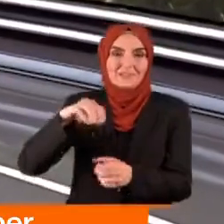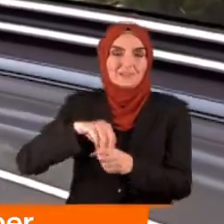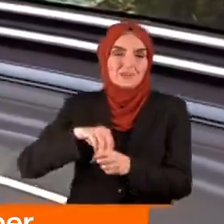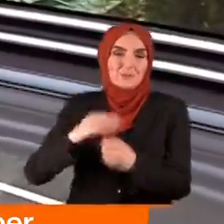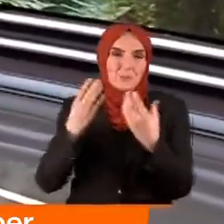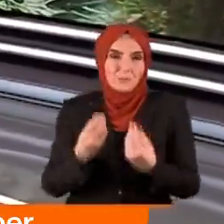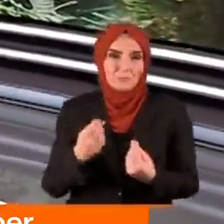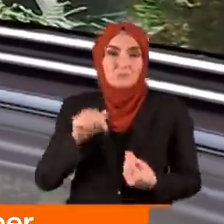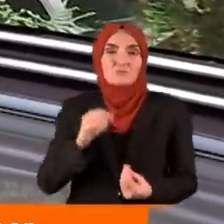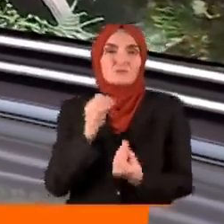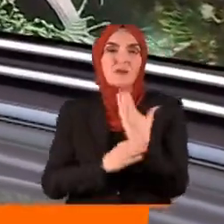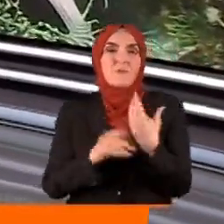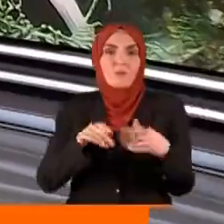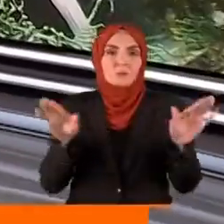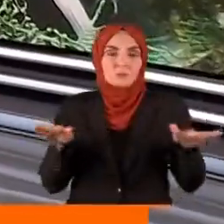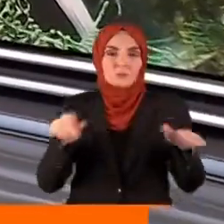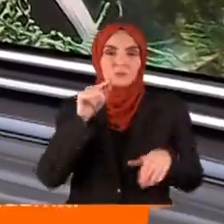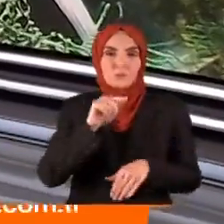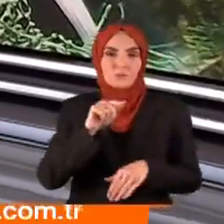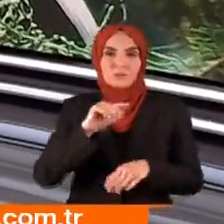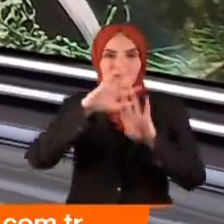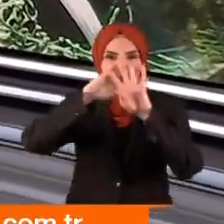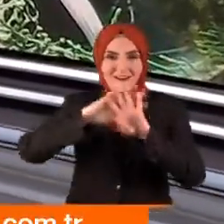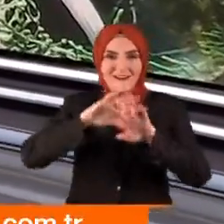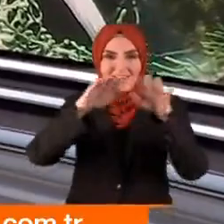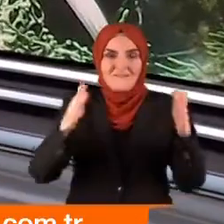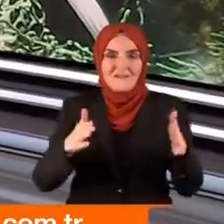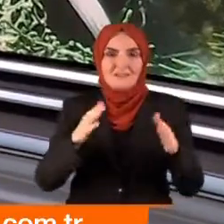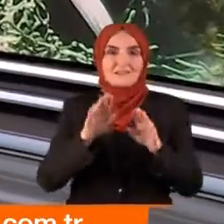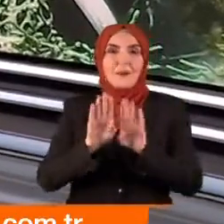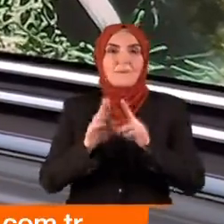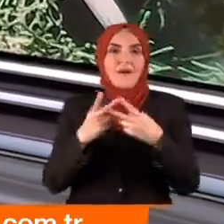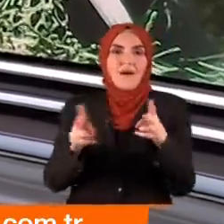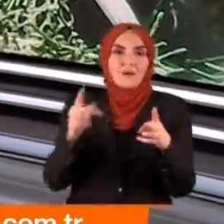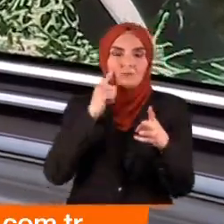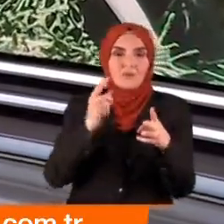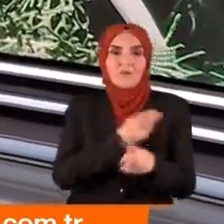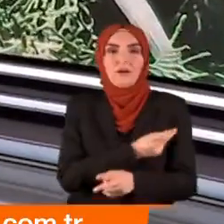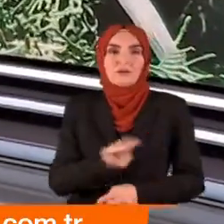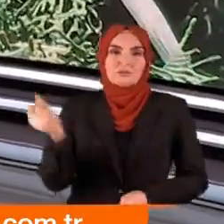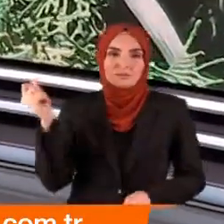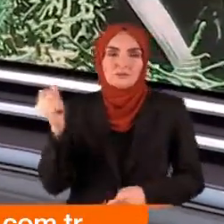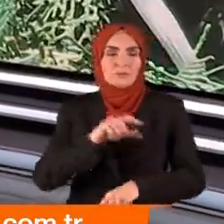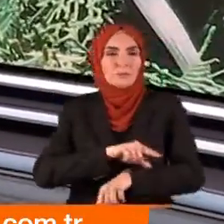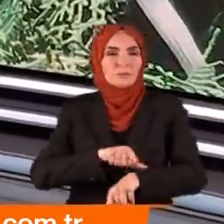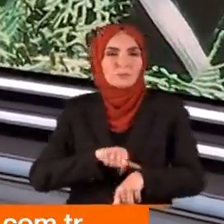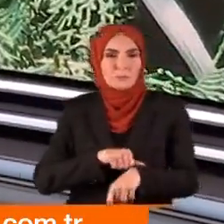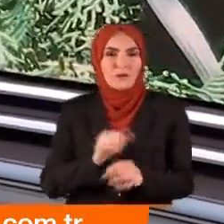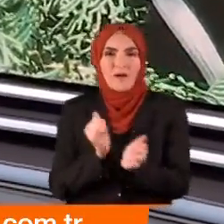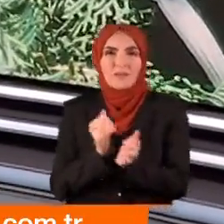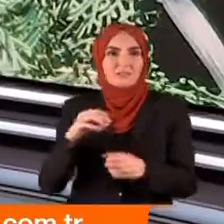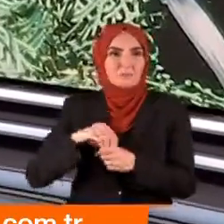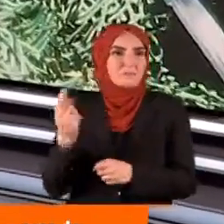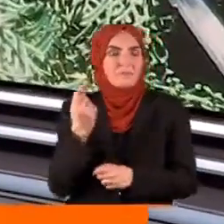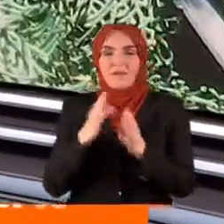bırakılan kafesinden kaçtı. Saatlerce bir evlat gibi sevdikleri papağanlarını arayan aile perişan oldu. Neyse ki